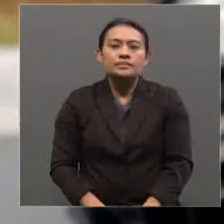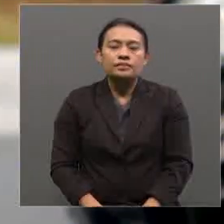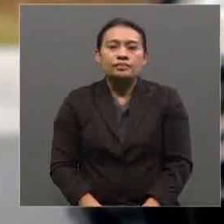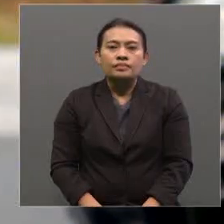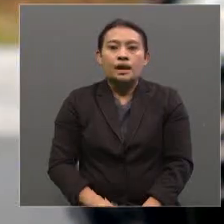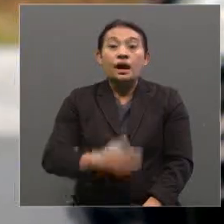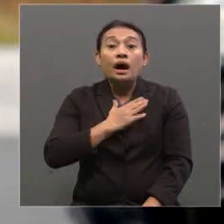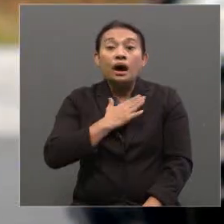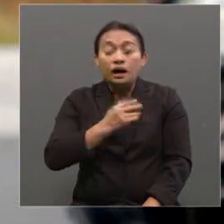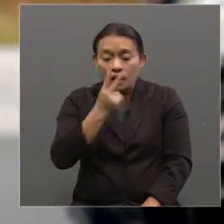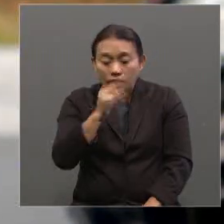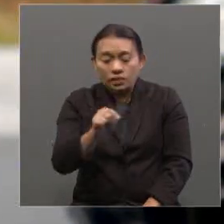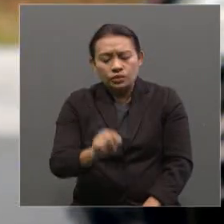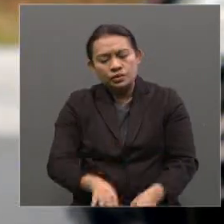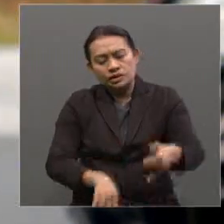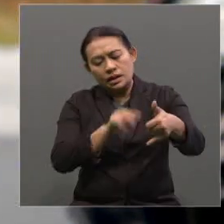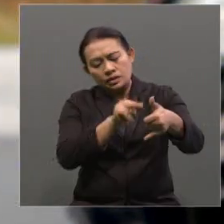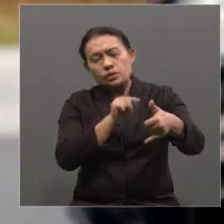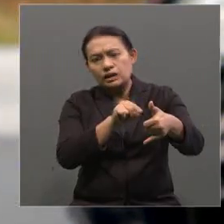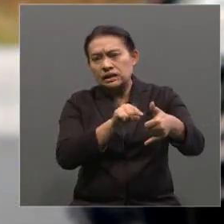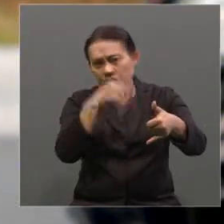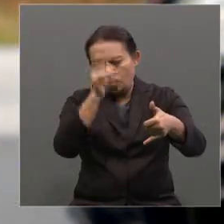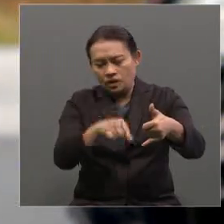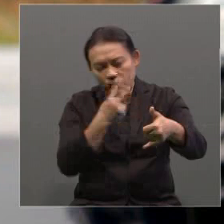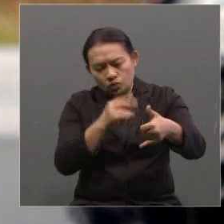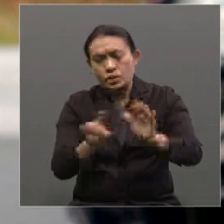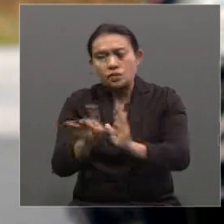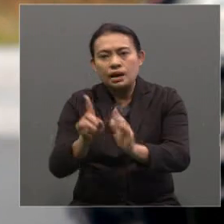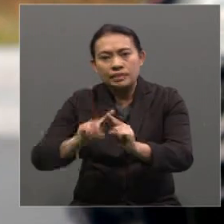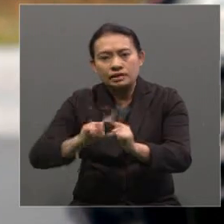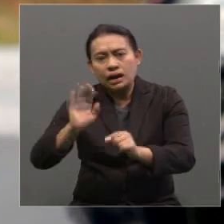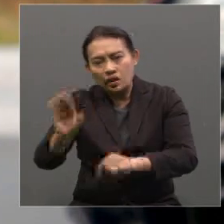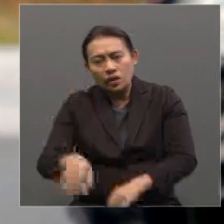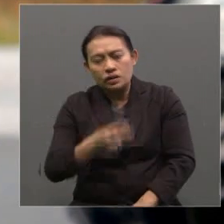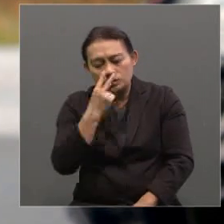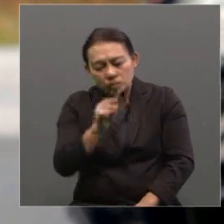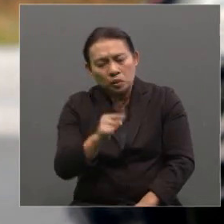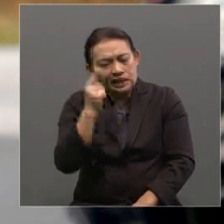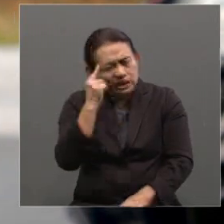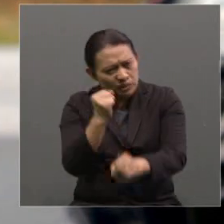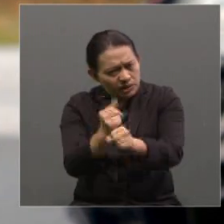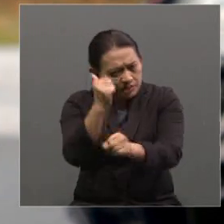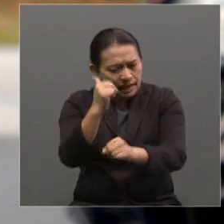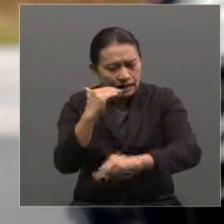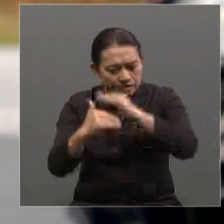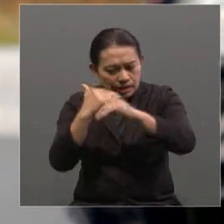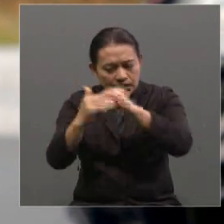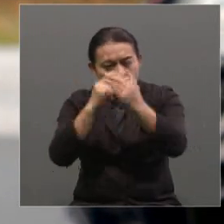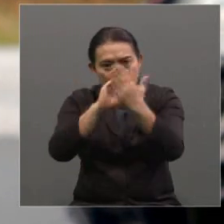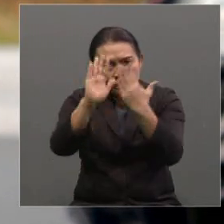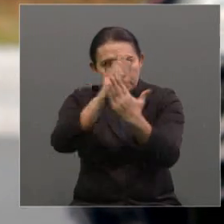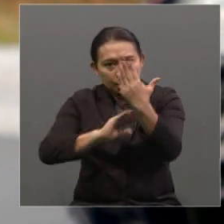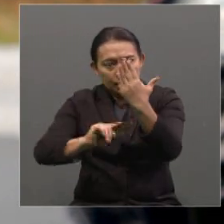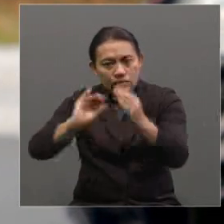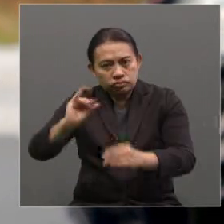ก็ดูจากตัวเขาด้วยแล้วก็ดูศักยภาพที่เขาคิดว่าเขาน่าจะทำได้แล้วก็พัฒนาประเทศไปทางที่ดีขึ้น